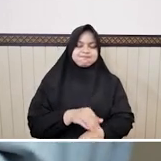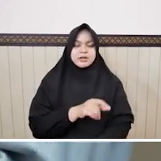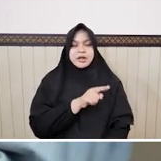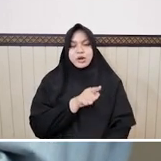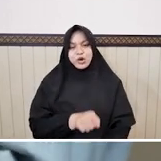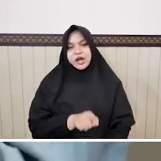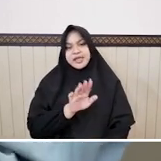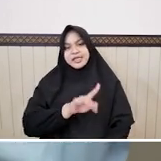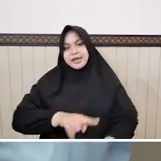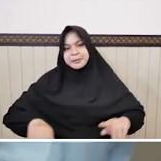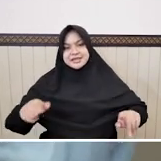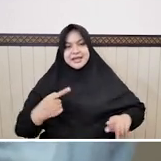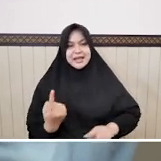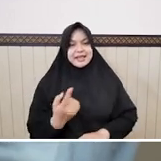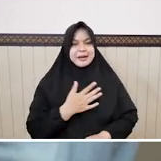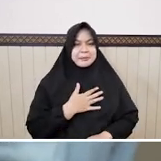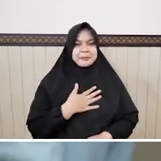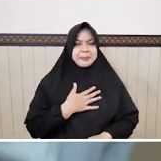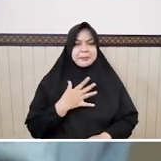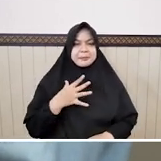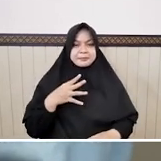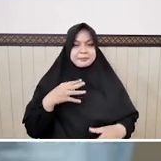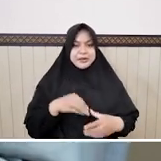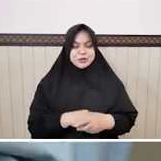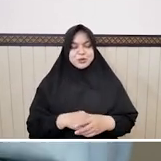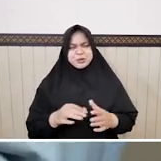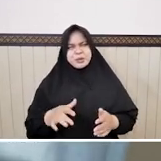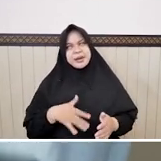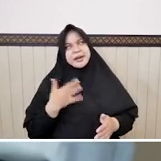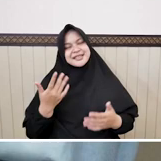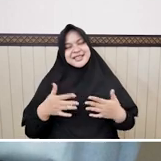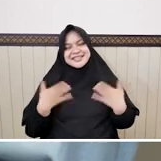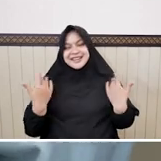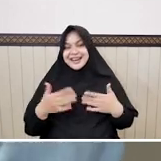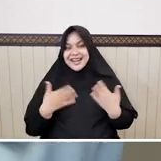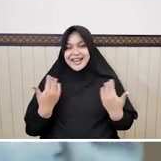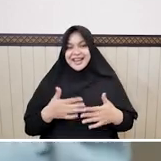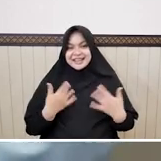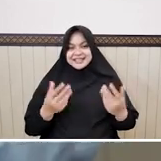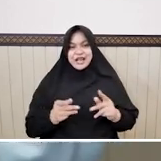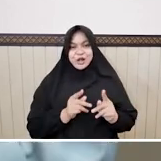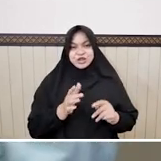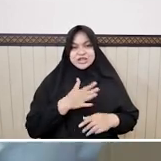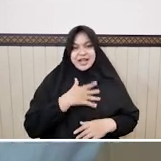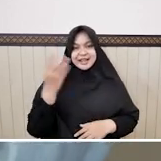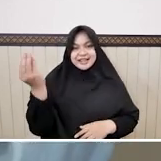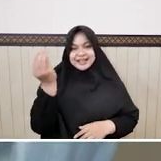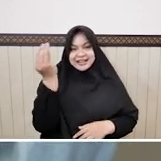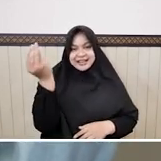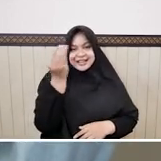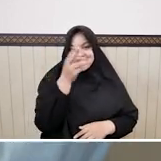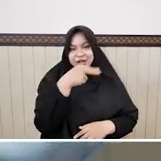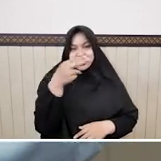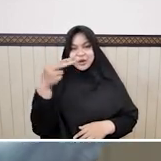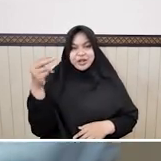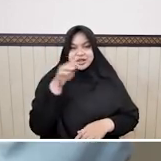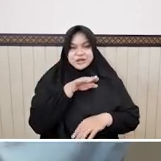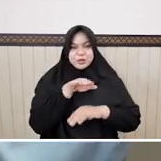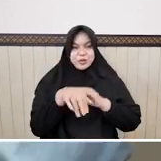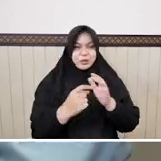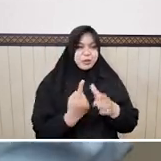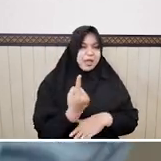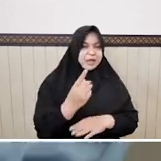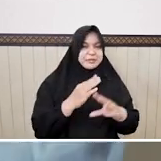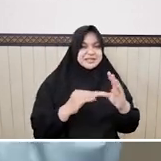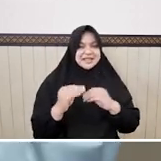eh saya termasuk yang merasa apa ya senang begitu Setidaknya kalau saya keliling ke Indonesia semuanya sudah